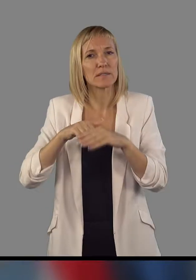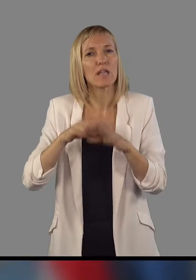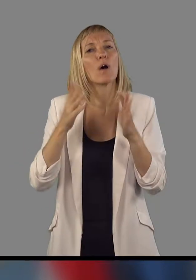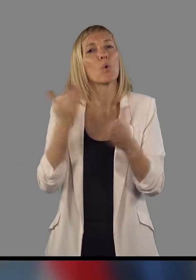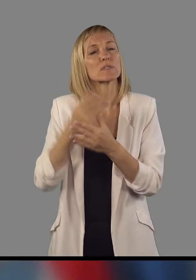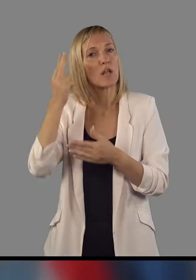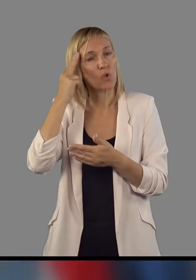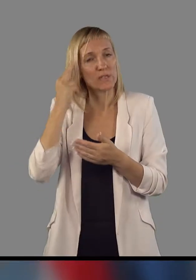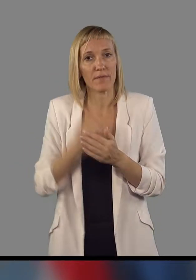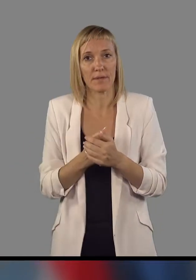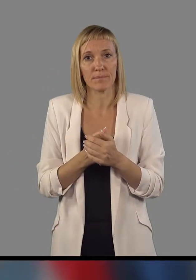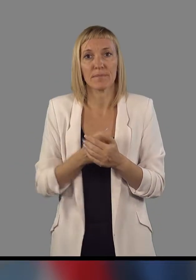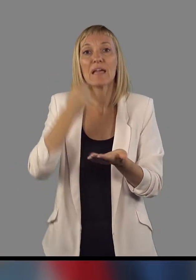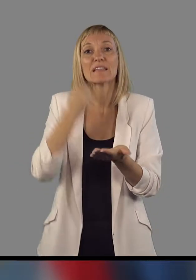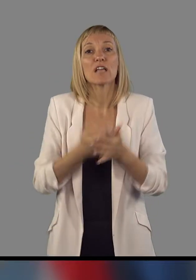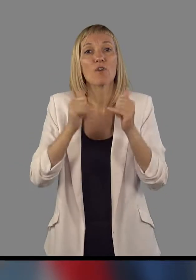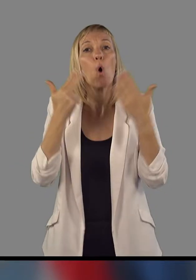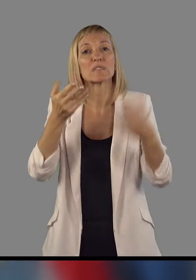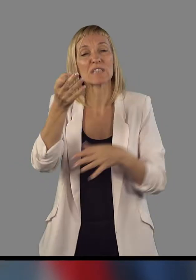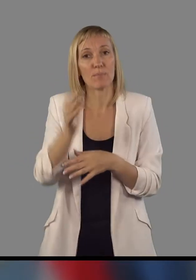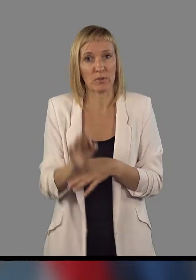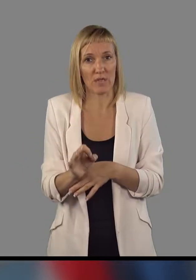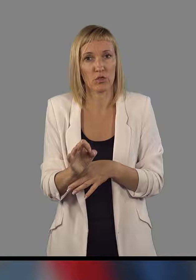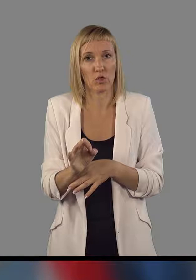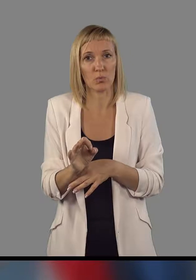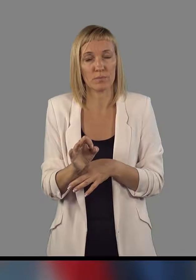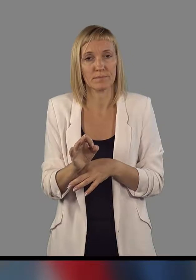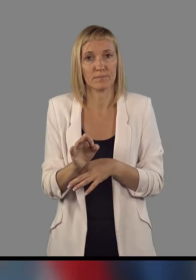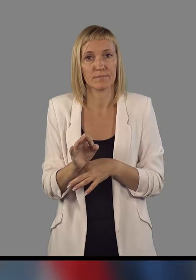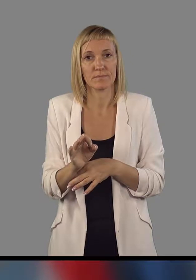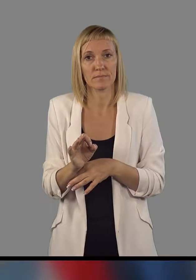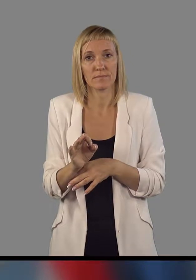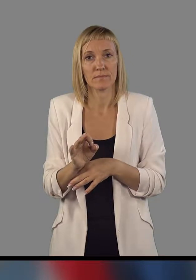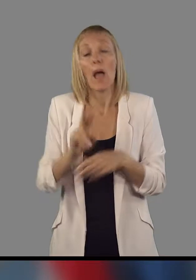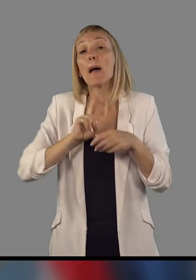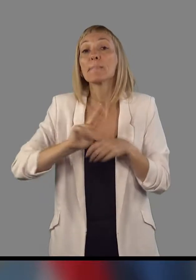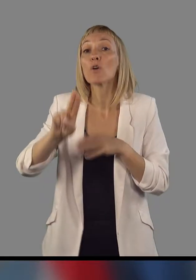administraciji ustrezno znanje. Zdaj, dejstvo je, da 80%